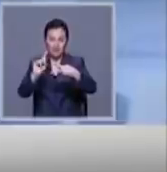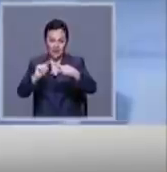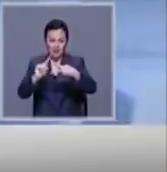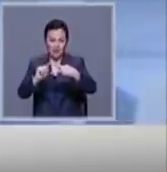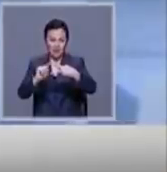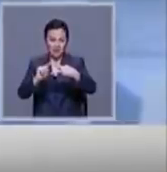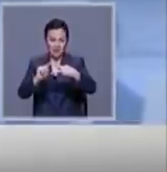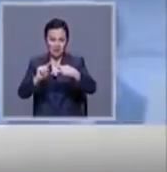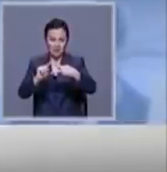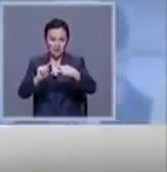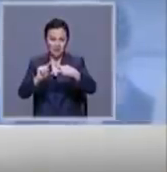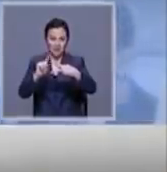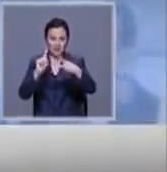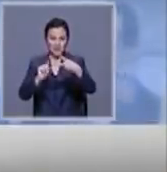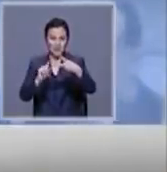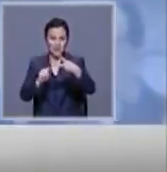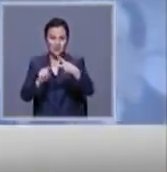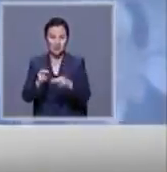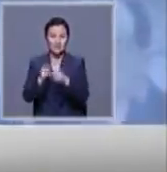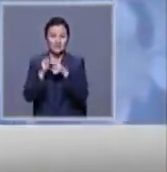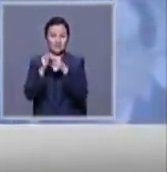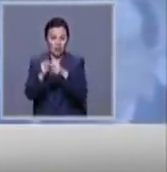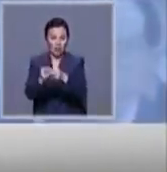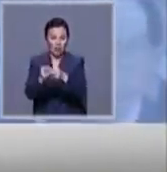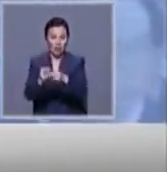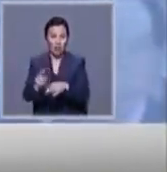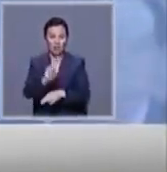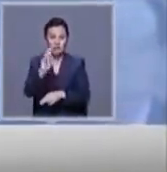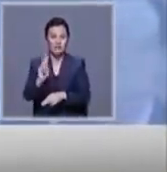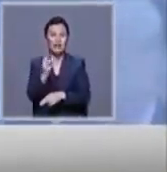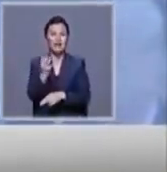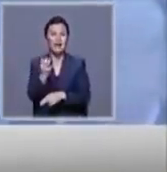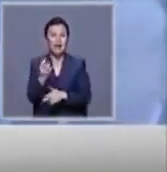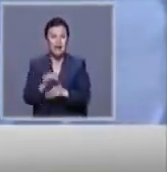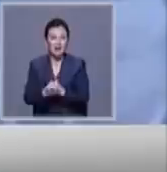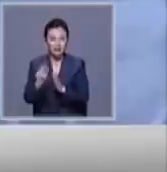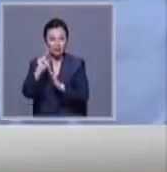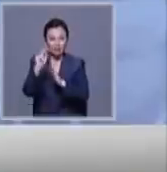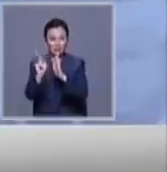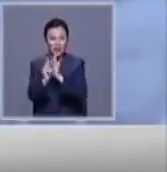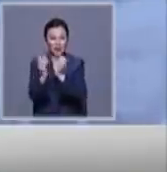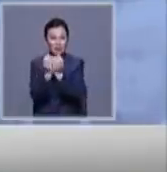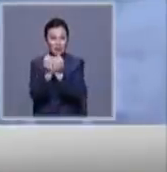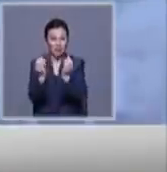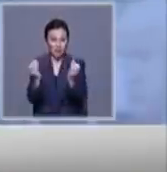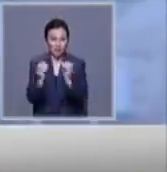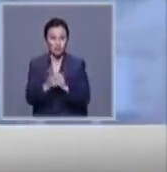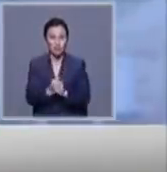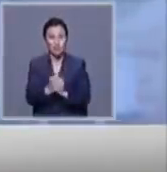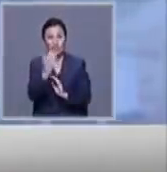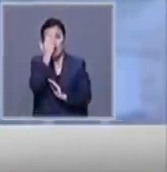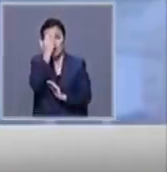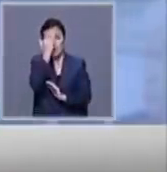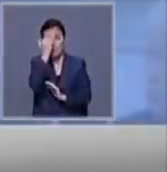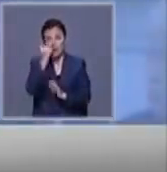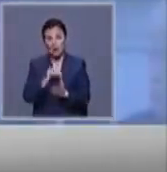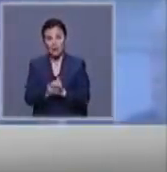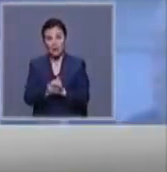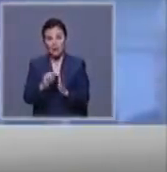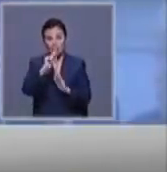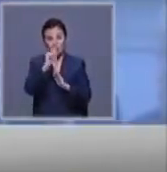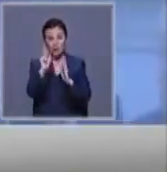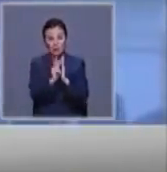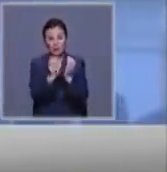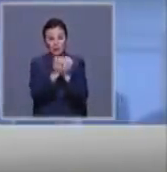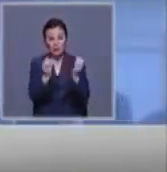ออกมา2ท่อนแต่ท ่อนที่2เป็นบทเฉพาะการใช้ ค่ะ เหมือนกับตัวรัฐธรรมนูญ สว.เฉพาะการค่ะ ตัวรัฐธรรมนูญก็5ปีแรกยังไม่ใ